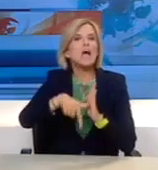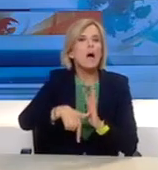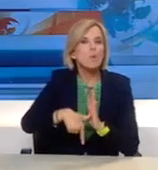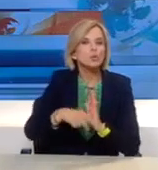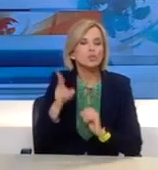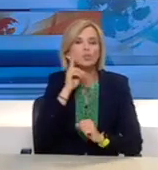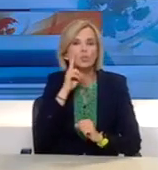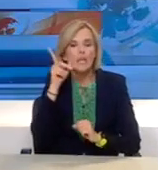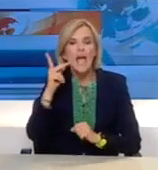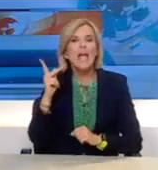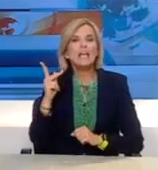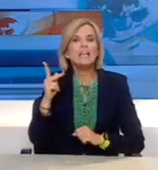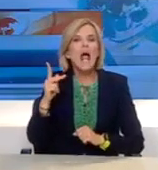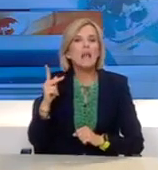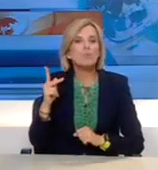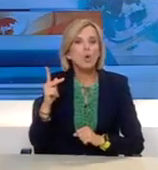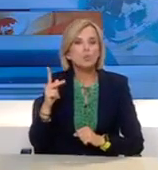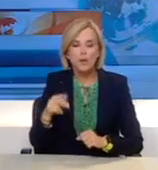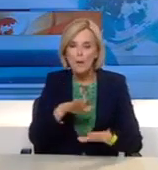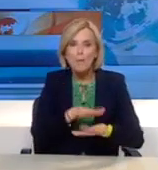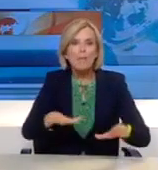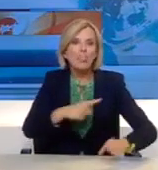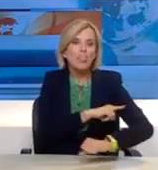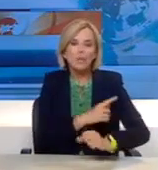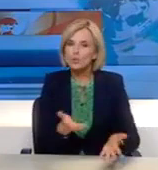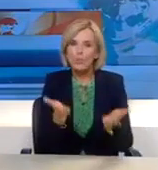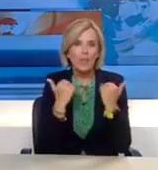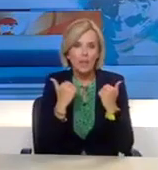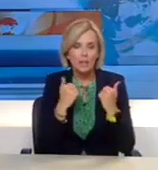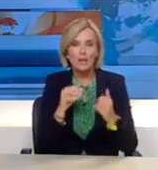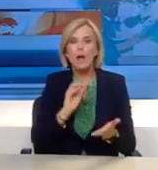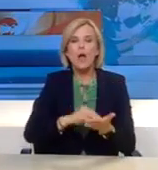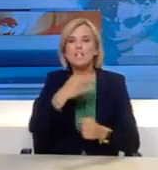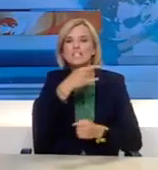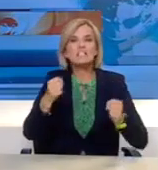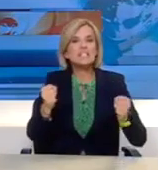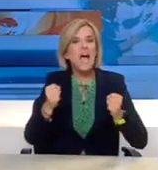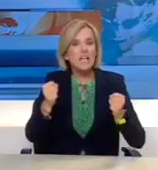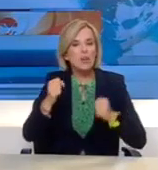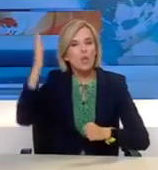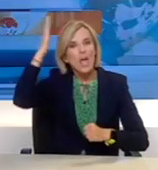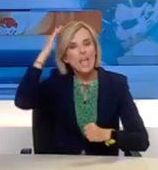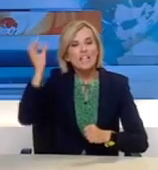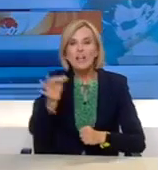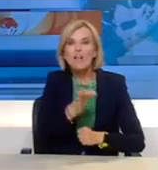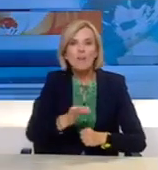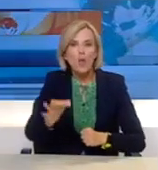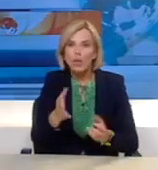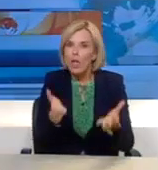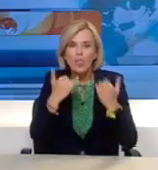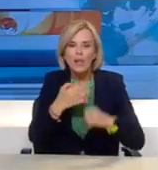πνευμονολόγος, στην Κάλυμνο παιδίατρος. Στα περισσότερα νησιά, όπως σε Ζάκυνθο και Κεφαλονιά, δεν λειτουργεί ούτε ένα κρεβάτι